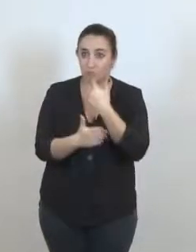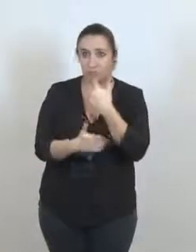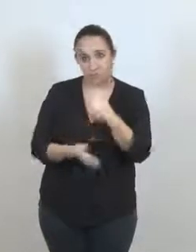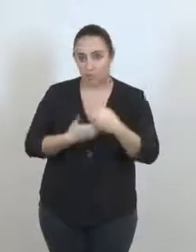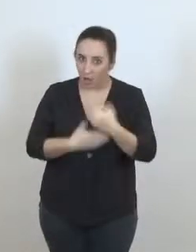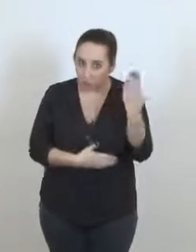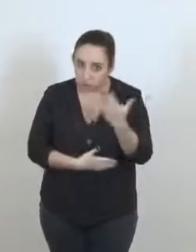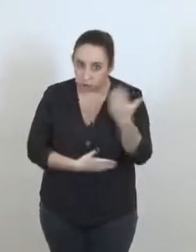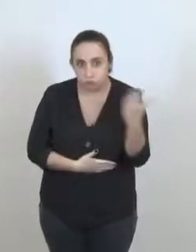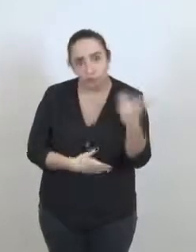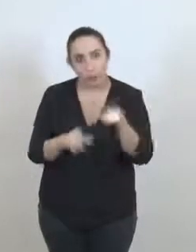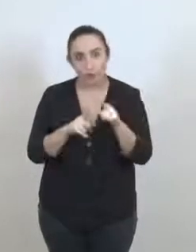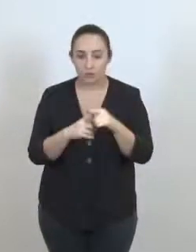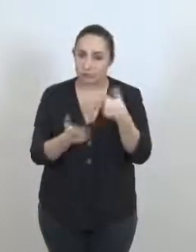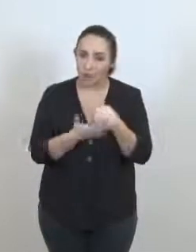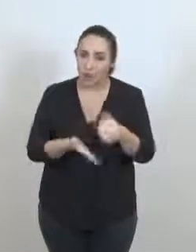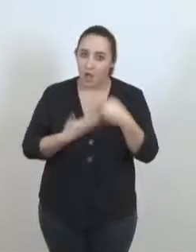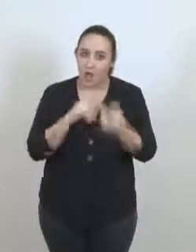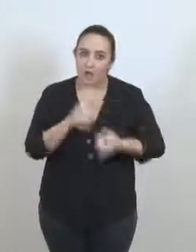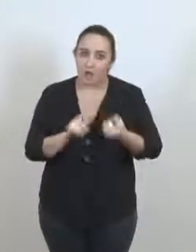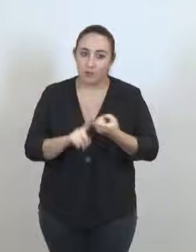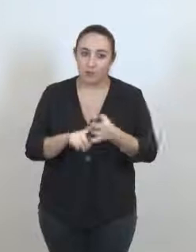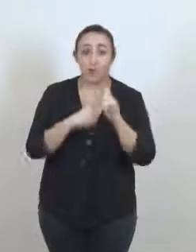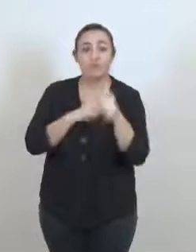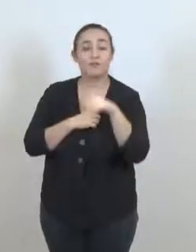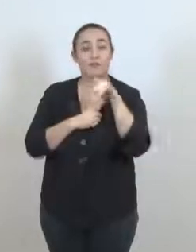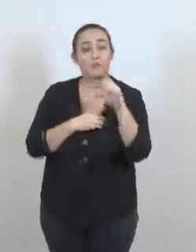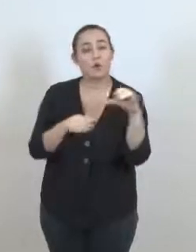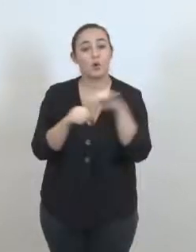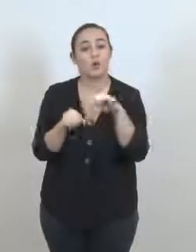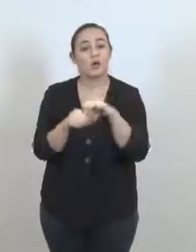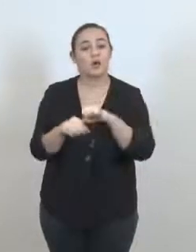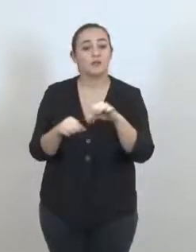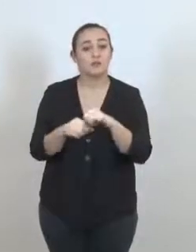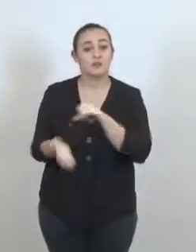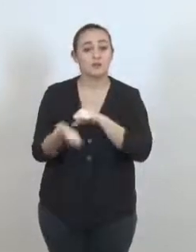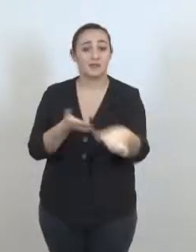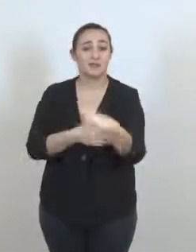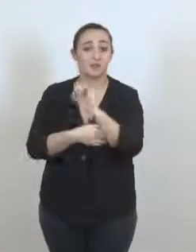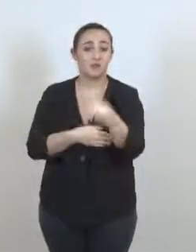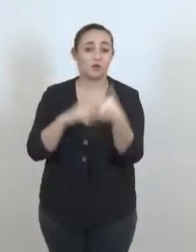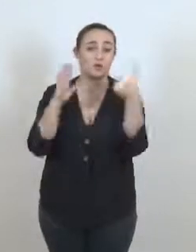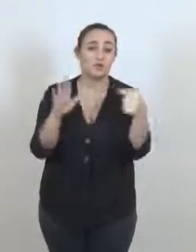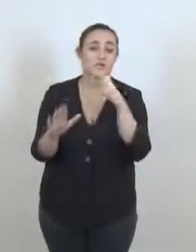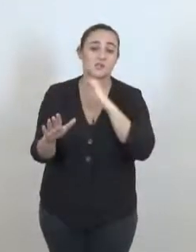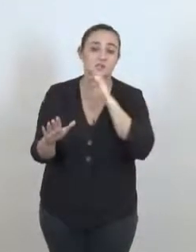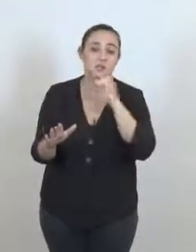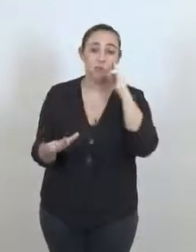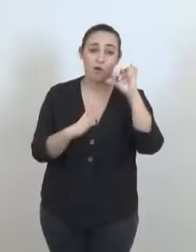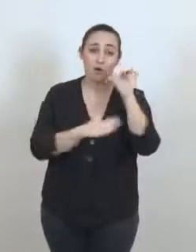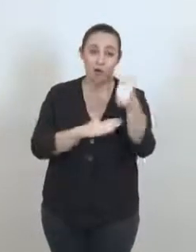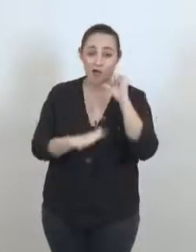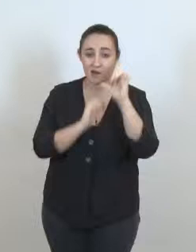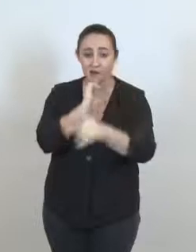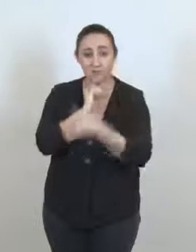pour de nombreux ménages, couplée à un prix du superéthanol à 0,7 centimes par litre, soit une baisse des factures de carburant alors jusqu'à